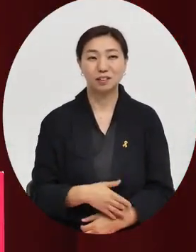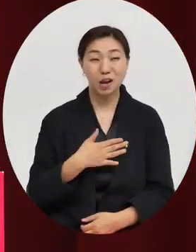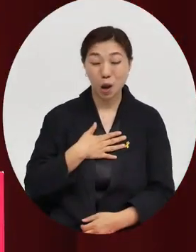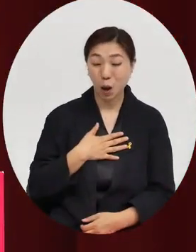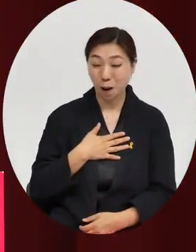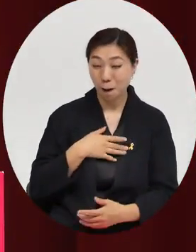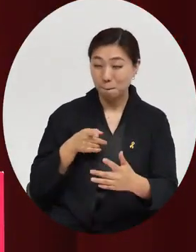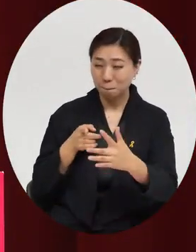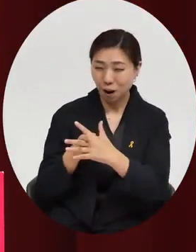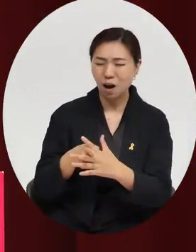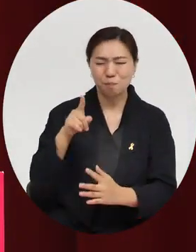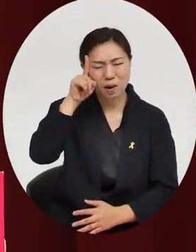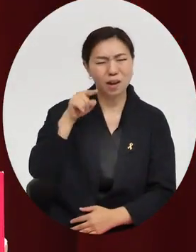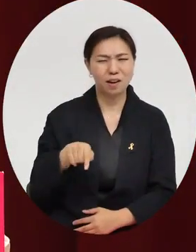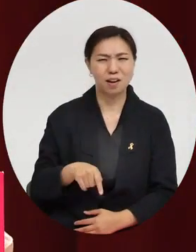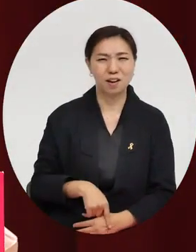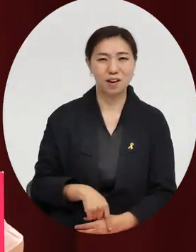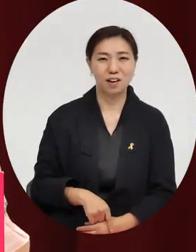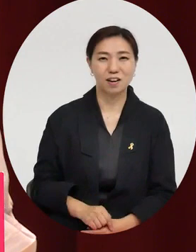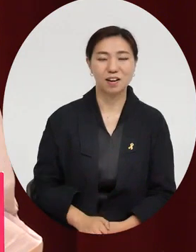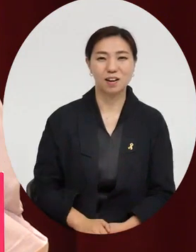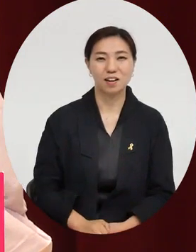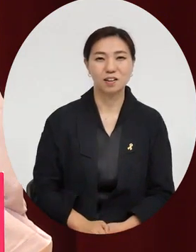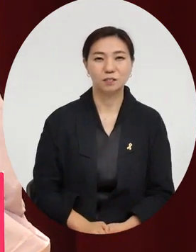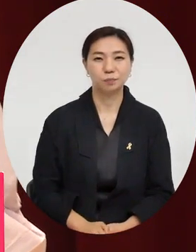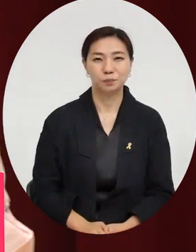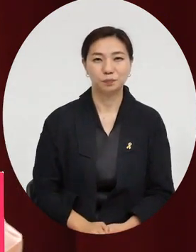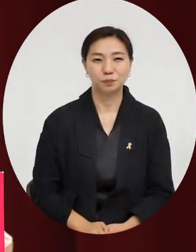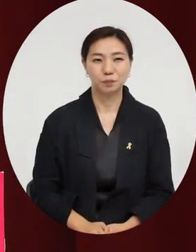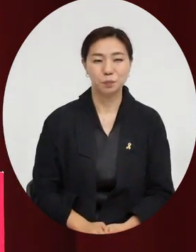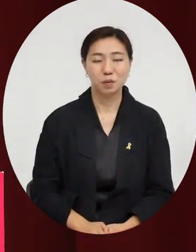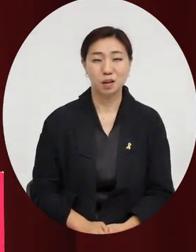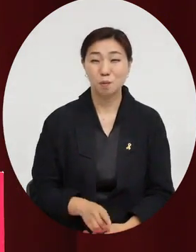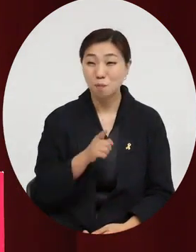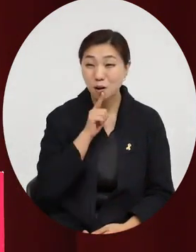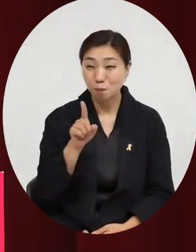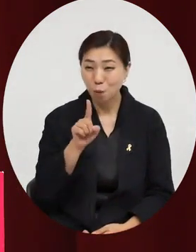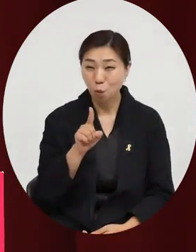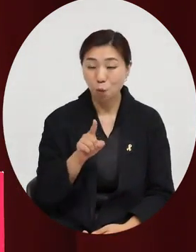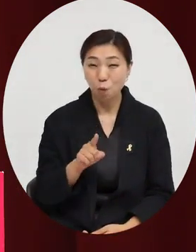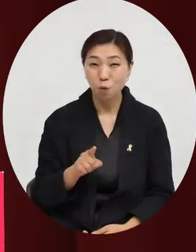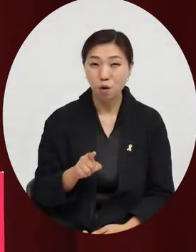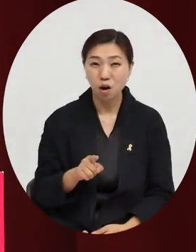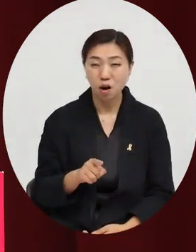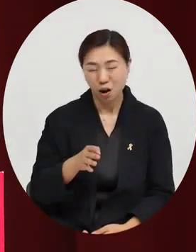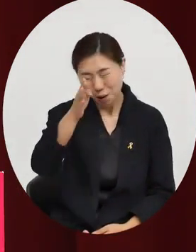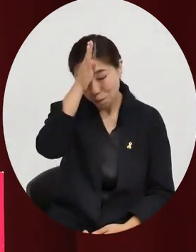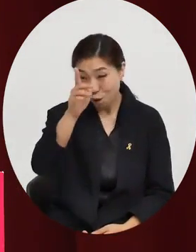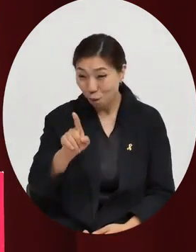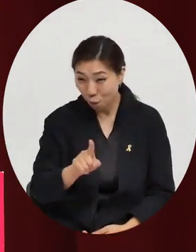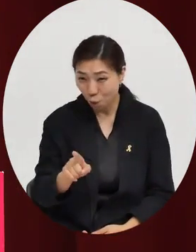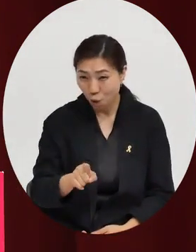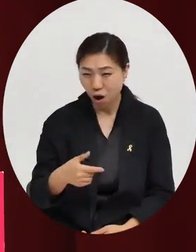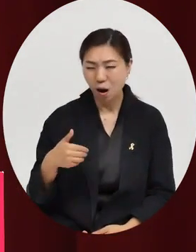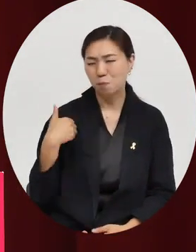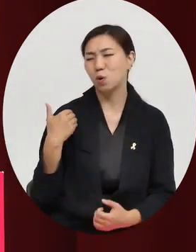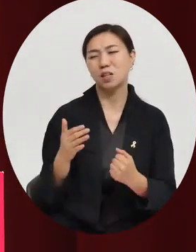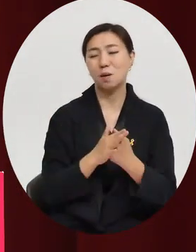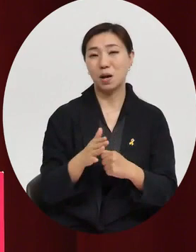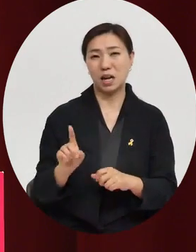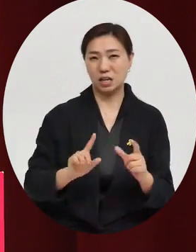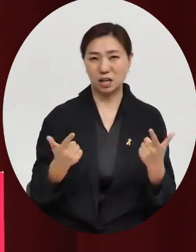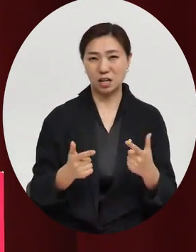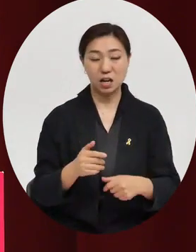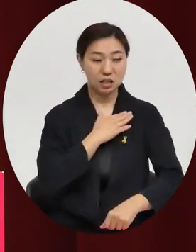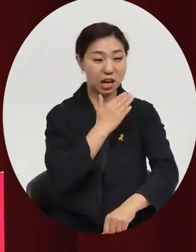내가 안 보고도 다 아는데 뭐. 그게 무슨 병이냐? 몰라서 그런 게 아니고 자기 실력보다 잘하려고